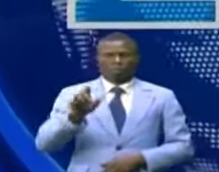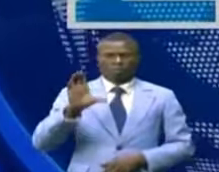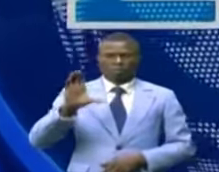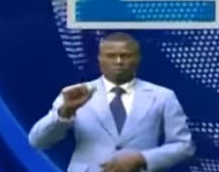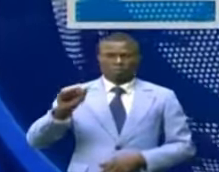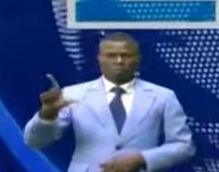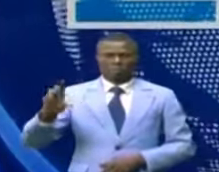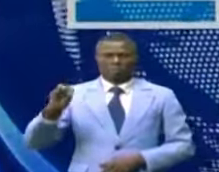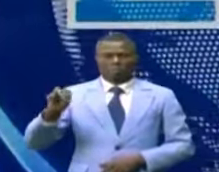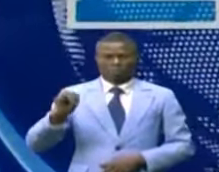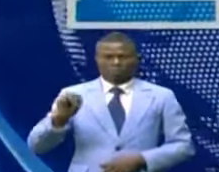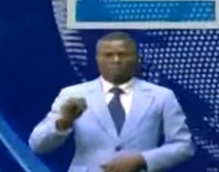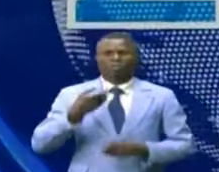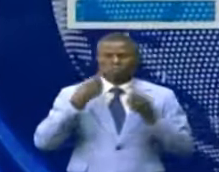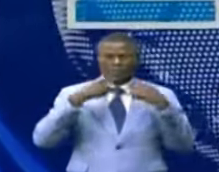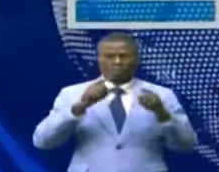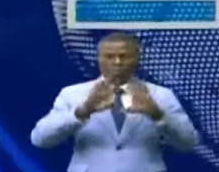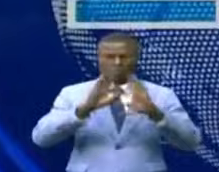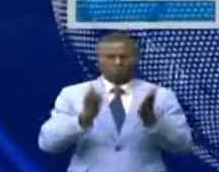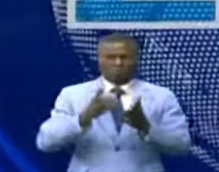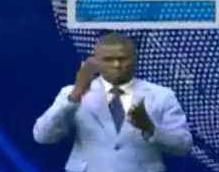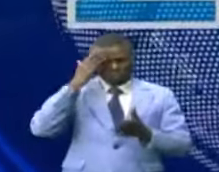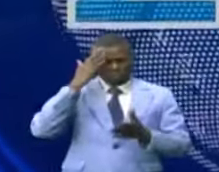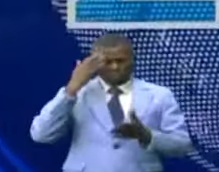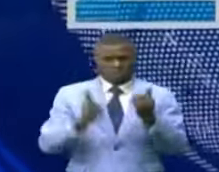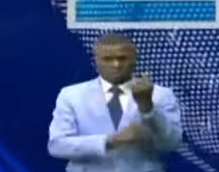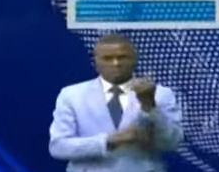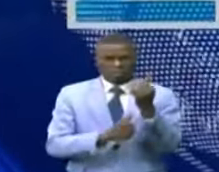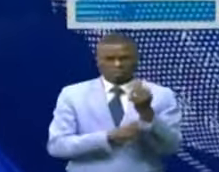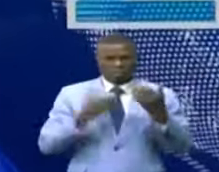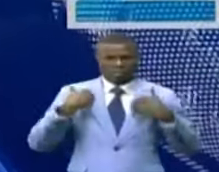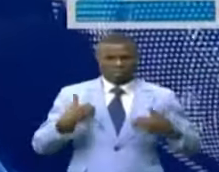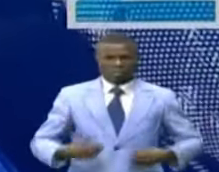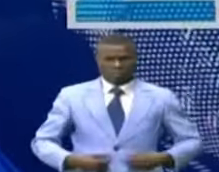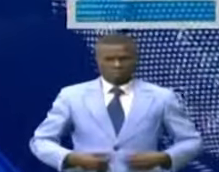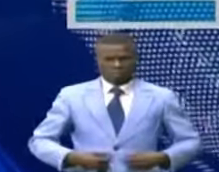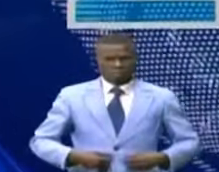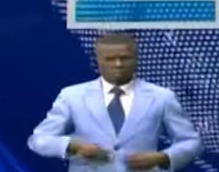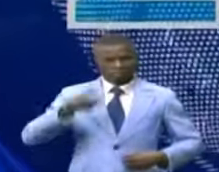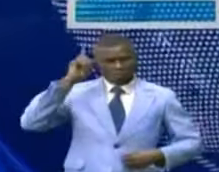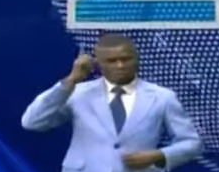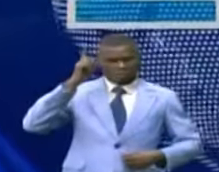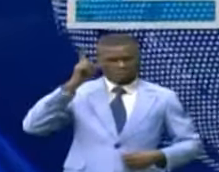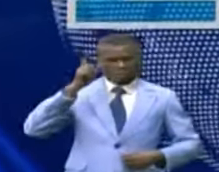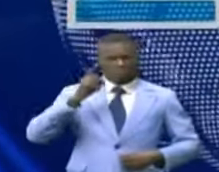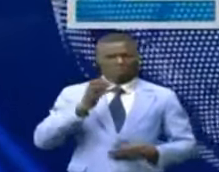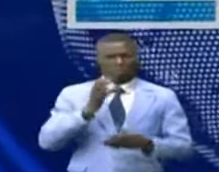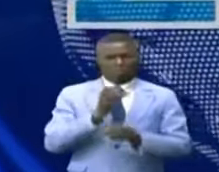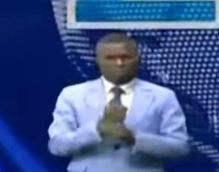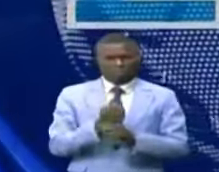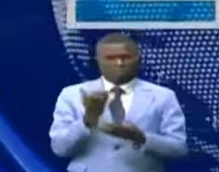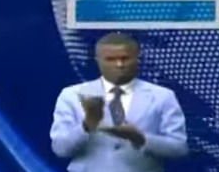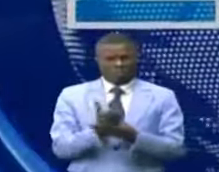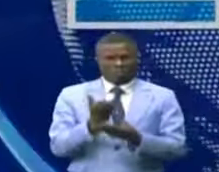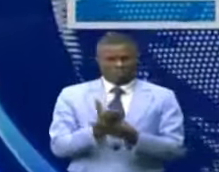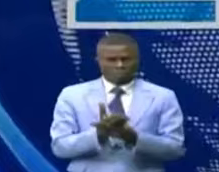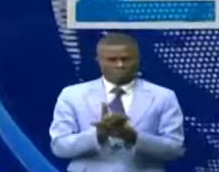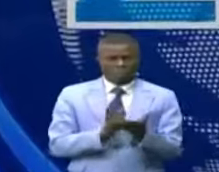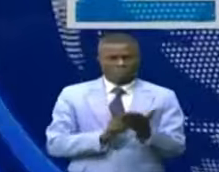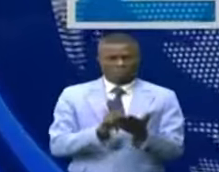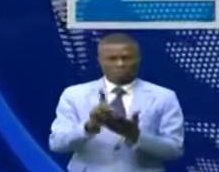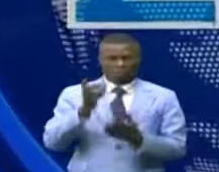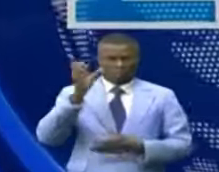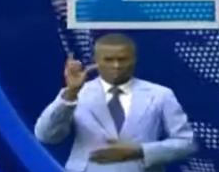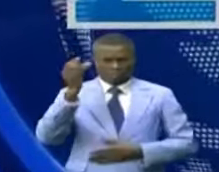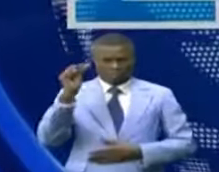www.kemi.cd. Le Kemi porte également à la connaissance de toutes les personnes physiques ayant autrefois détenu ou détenant encore des droits miniers